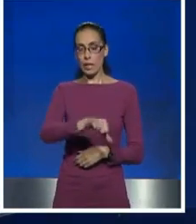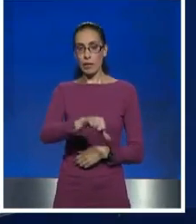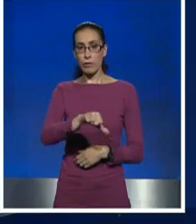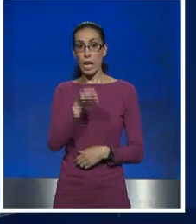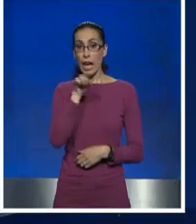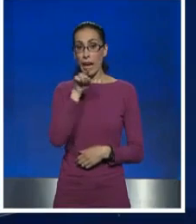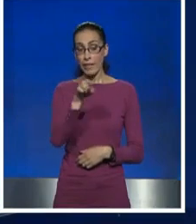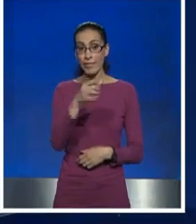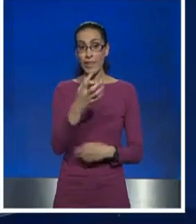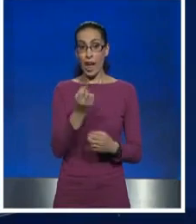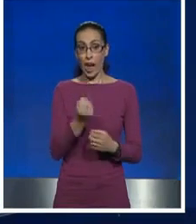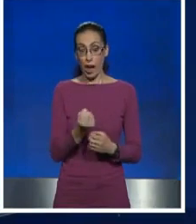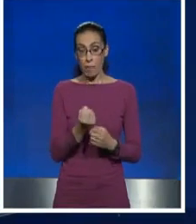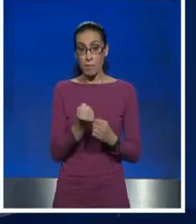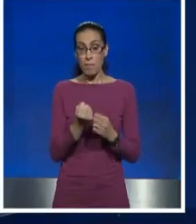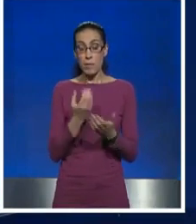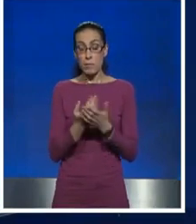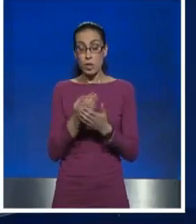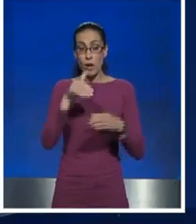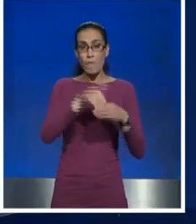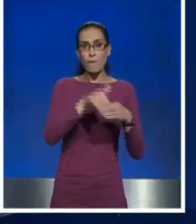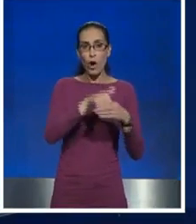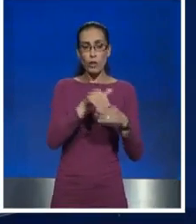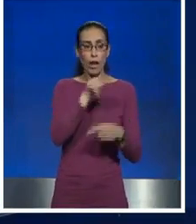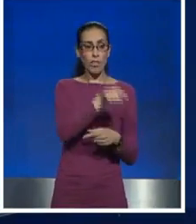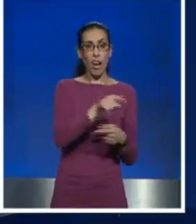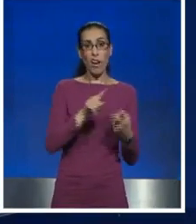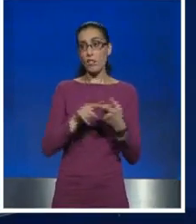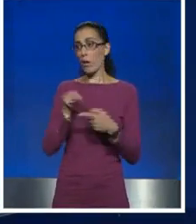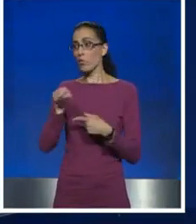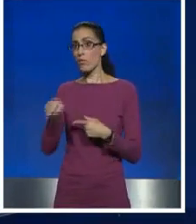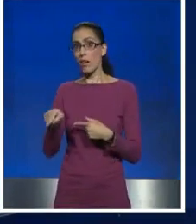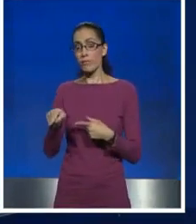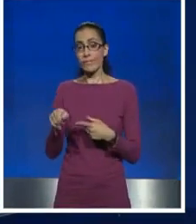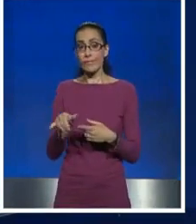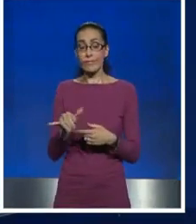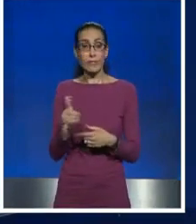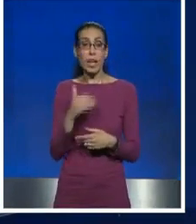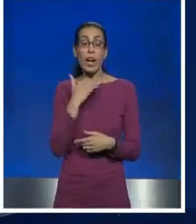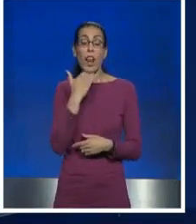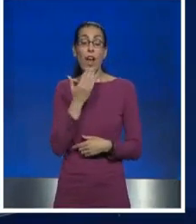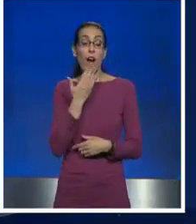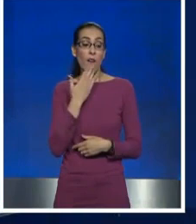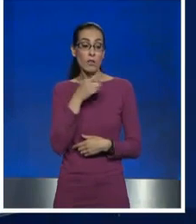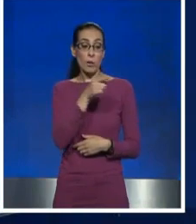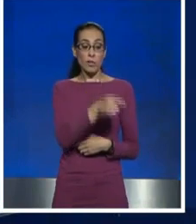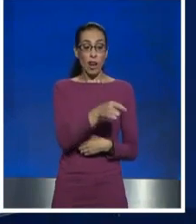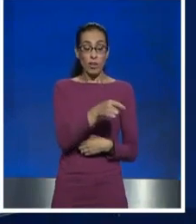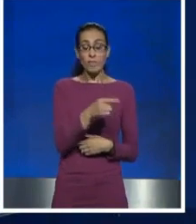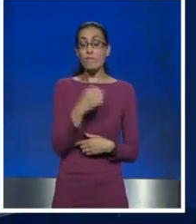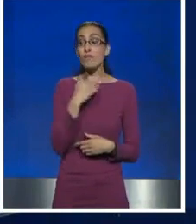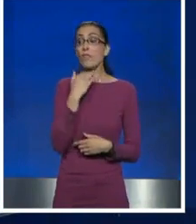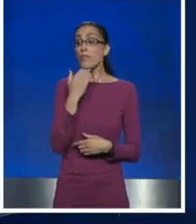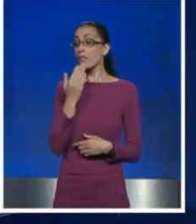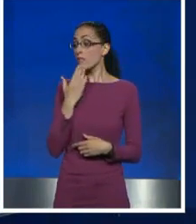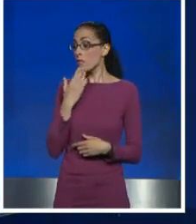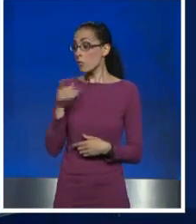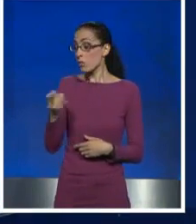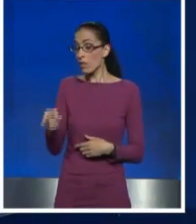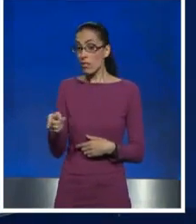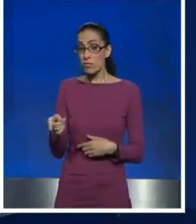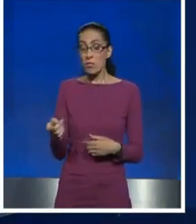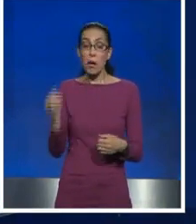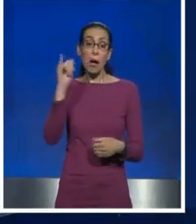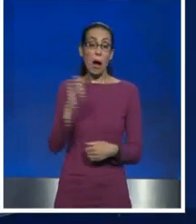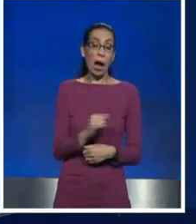biex tivvota biss lil-wieħed jew lill-ieħor. U jekk ma jogħġbokx wieħed jew ieħor, mela tivvutax hu aħli